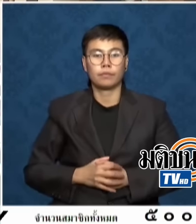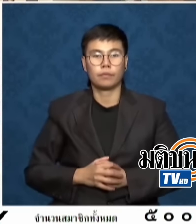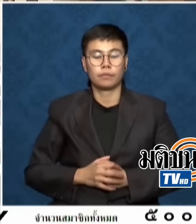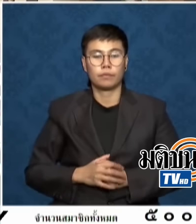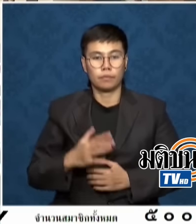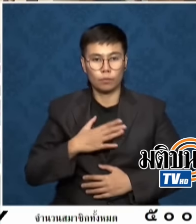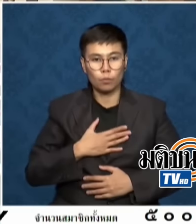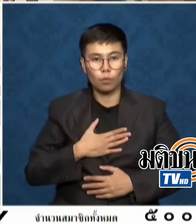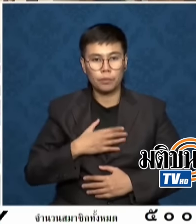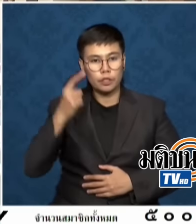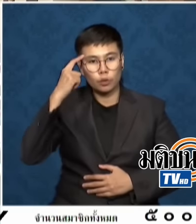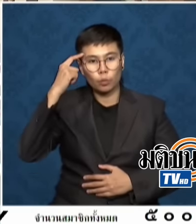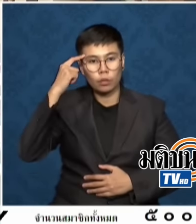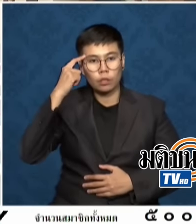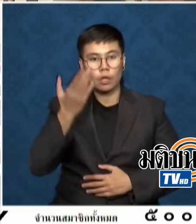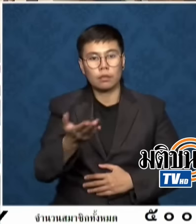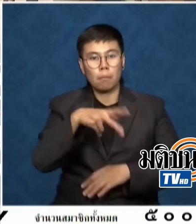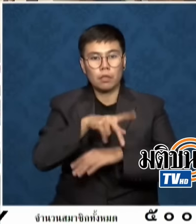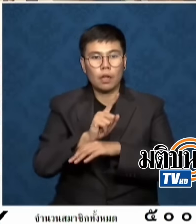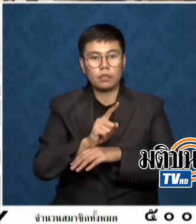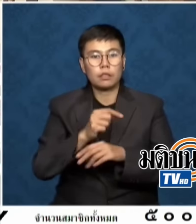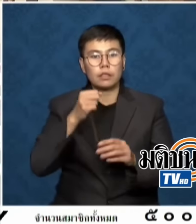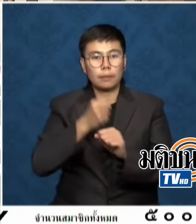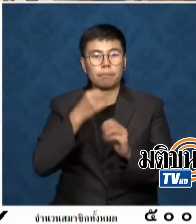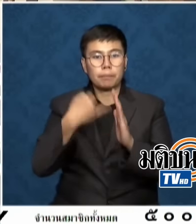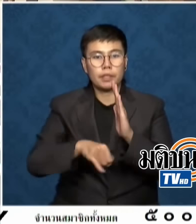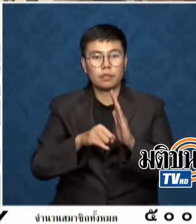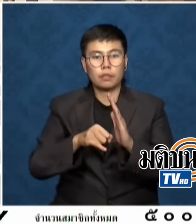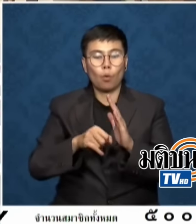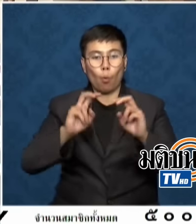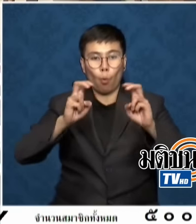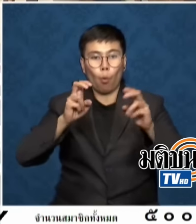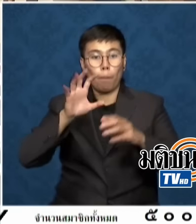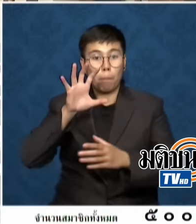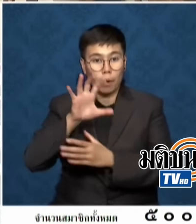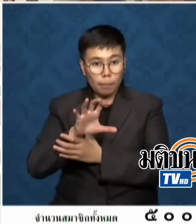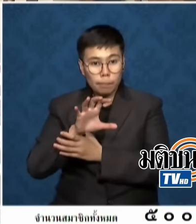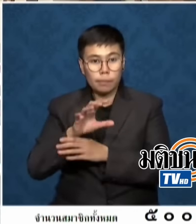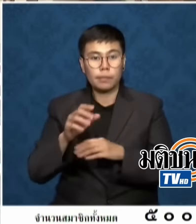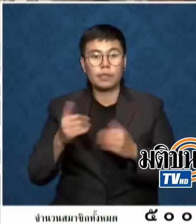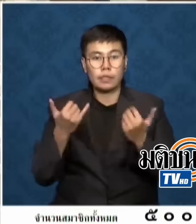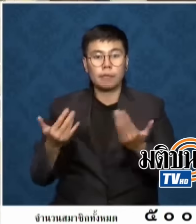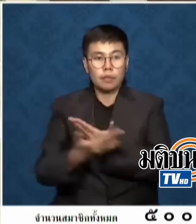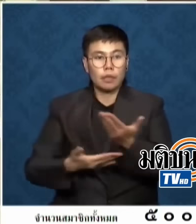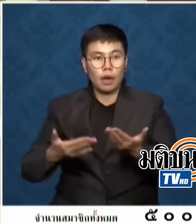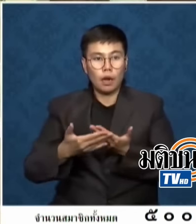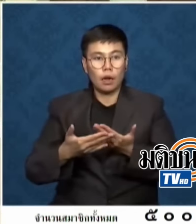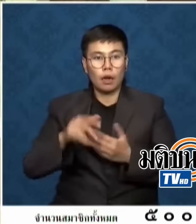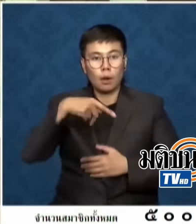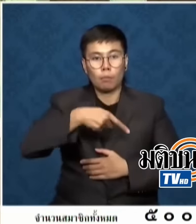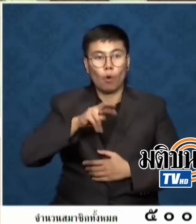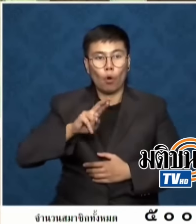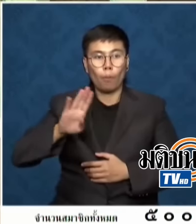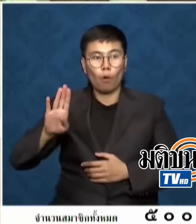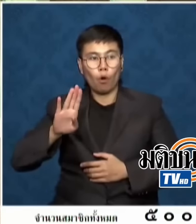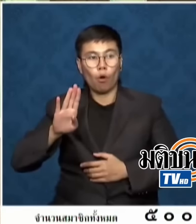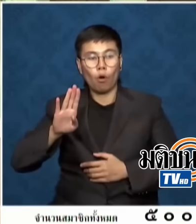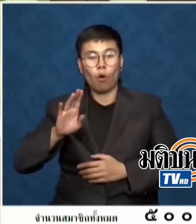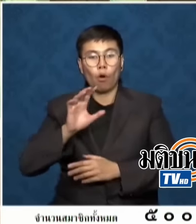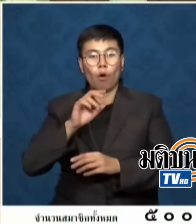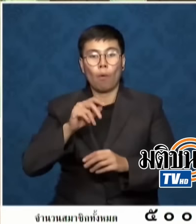ผมเกรงว่าท่านประธานจะทำผิดข้อบังคับในกรณีพิจารณาร่างพระราชบัญญัติตาม